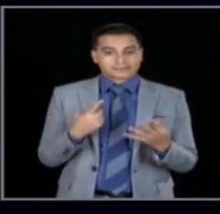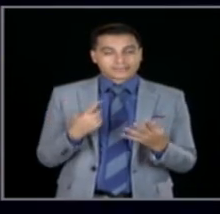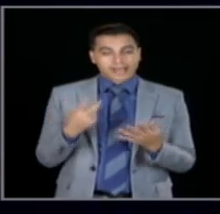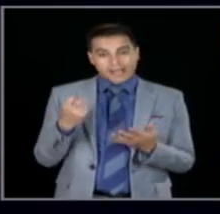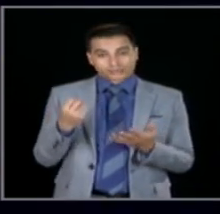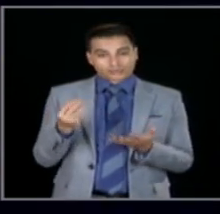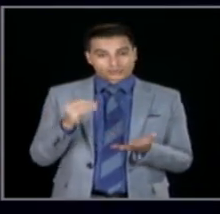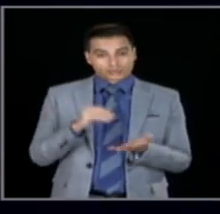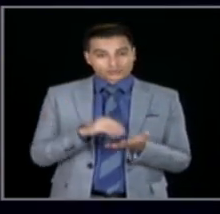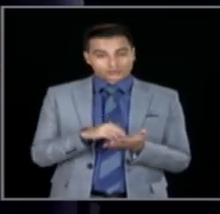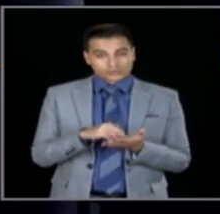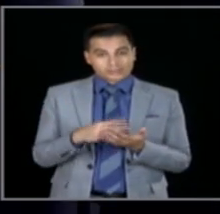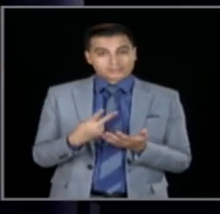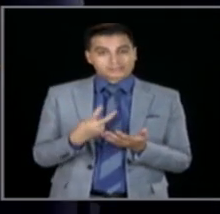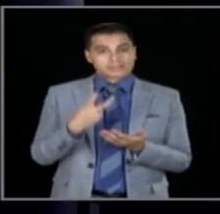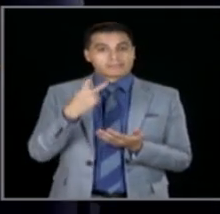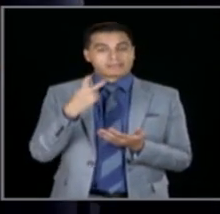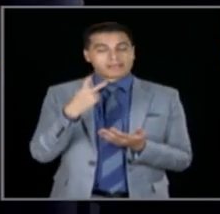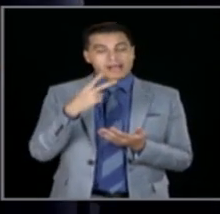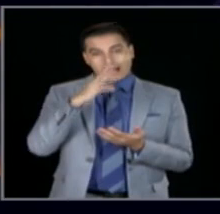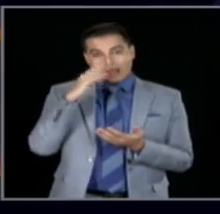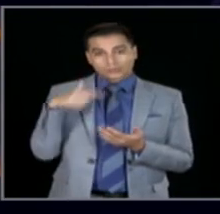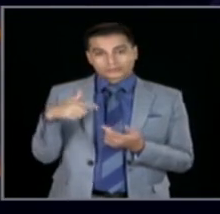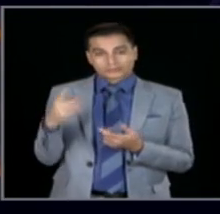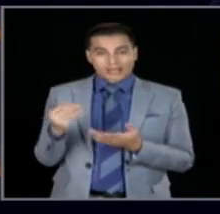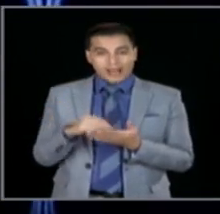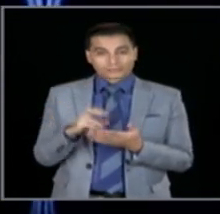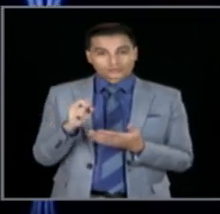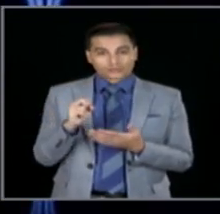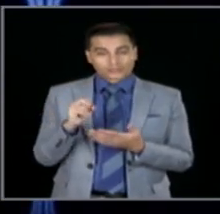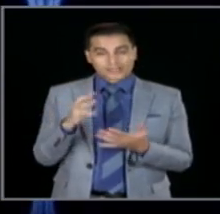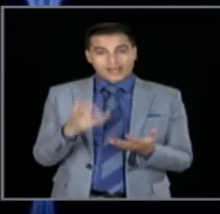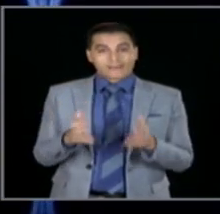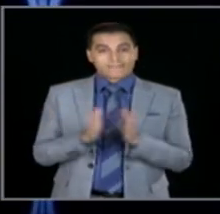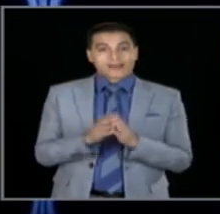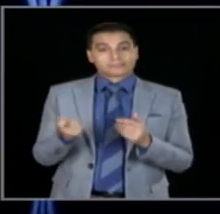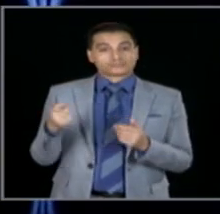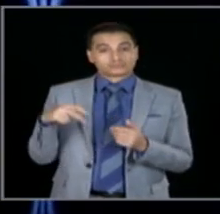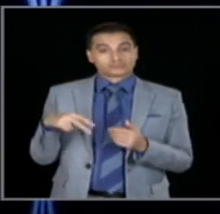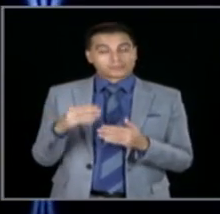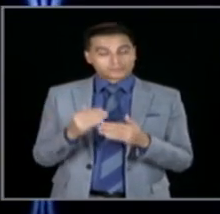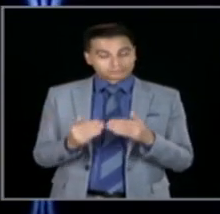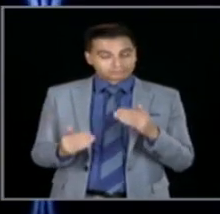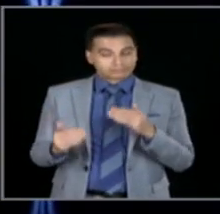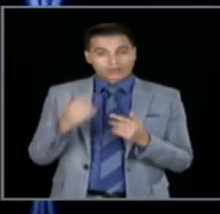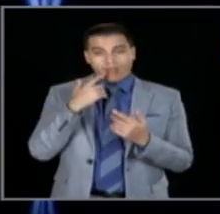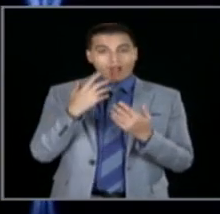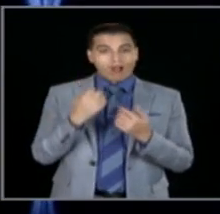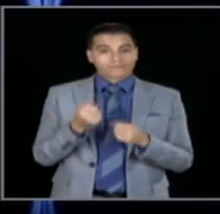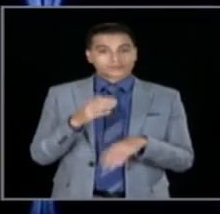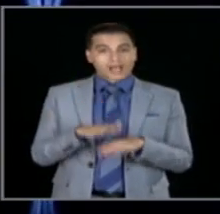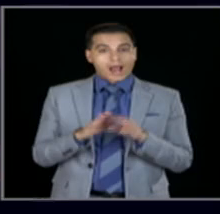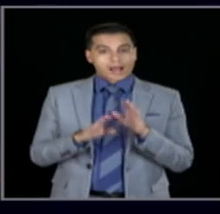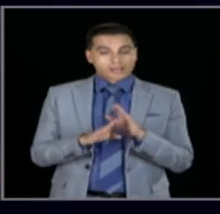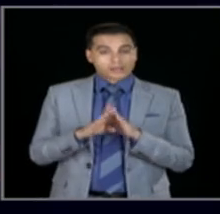تتقدموا لاول مره و60 و25 85 تحافظوا على